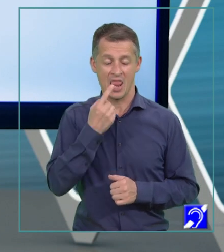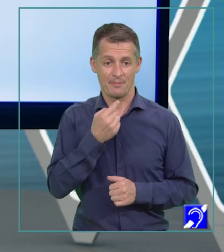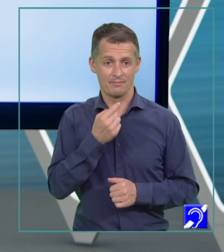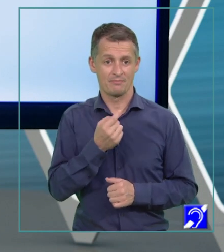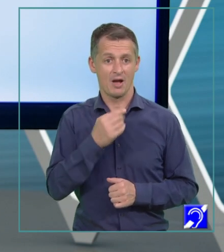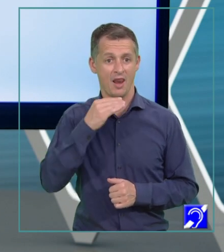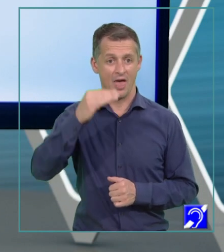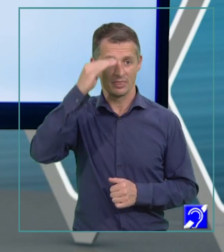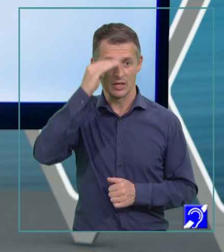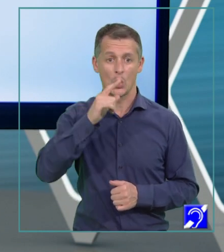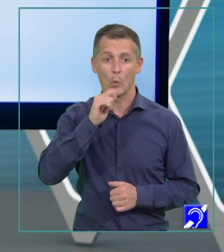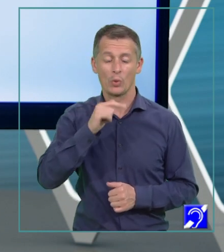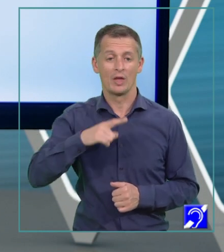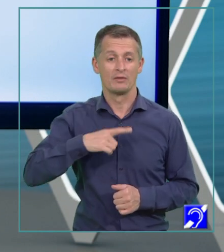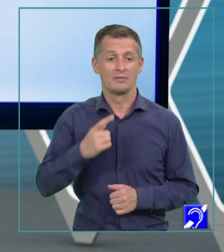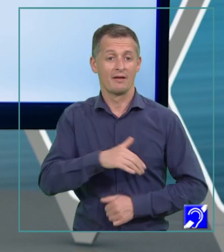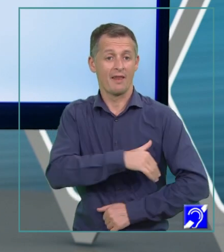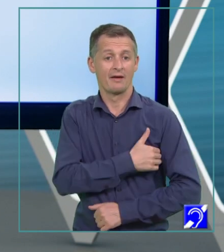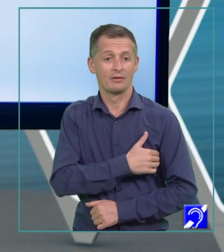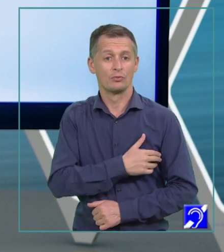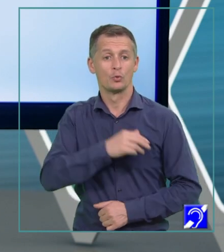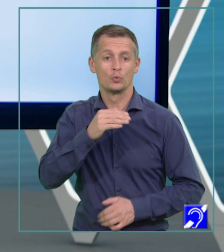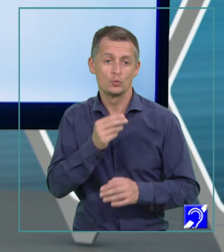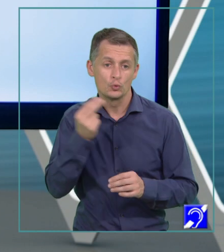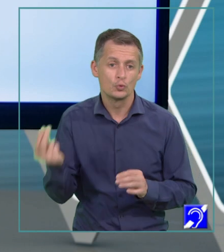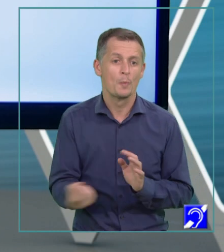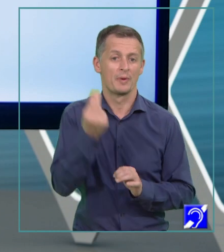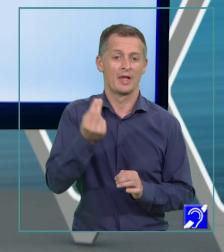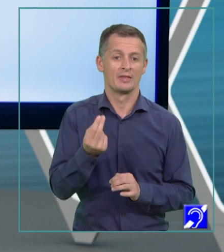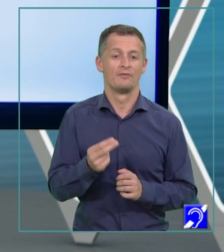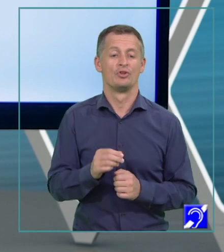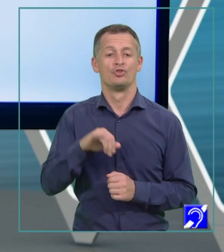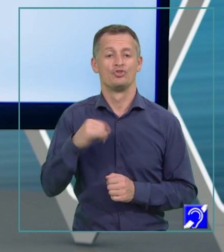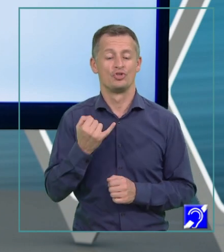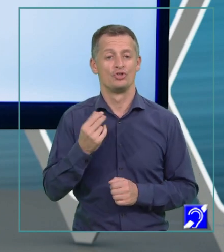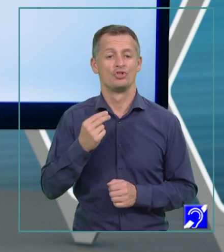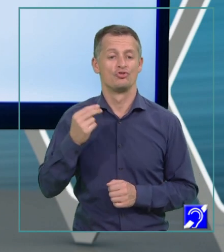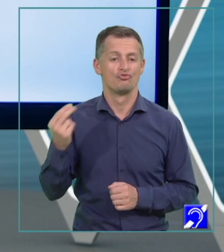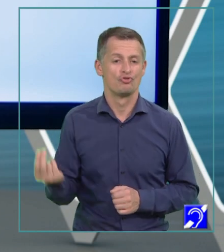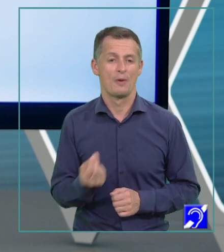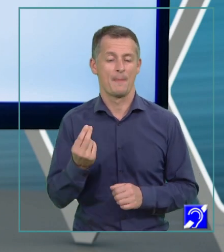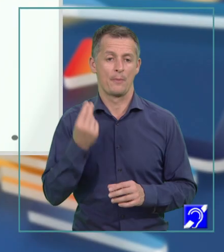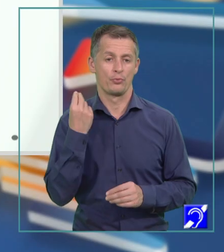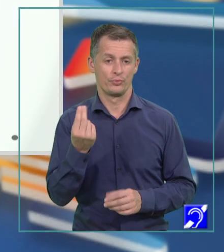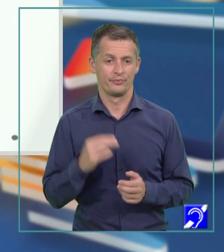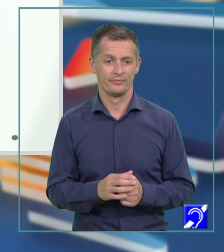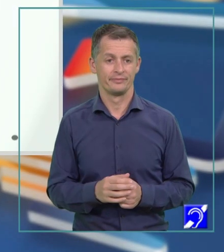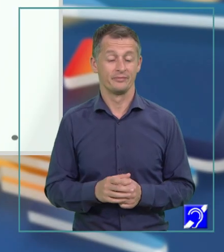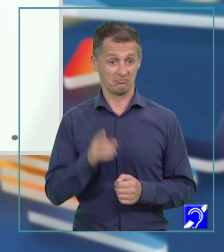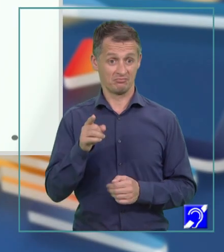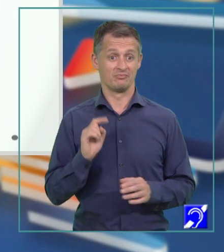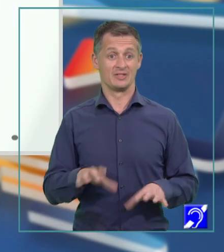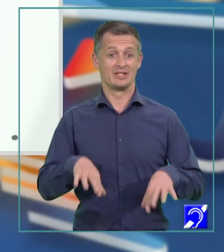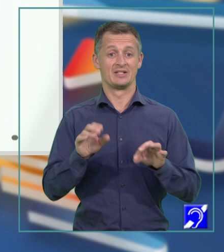latină, unde deja este la gradul superlativ și înseamnă cel mai bun. Prin urmare, astfel